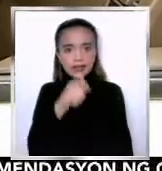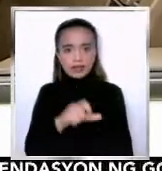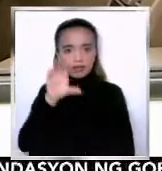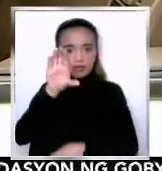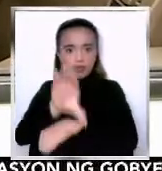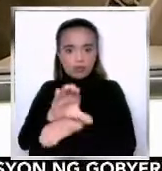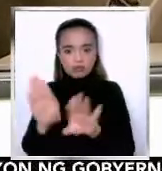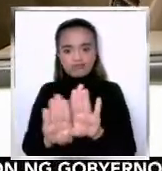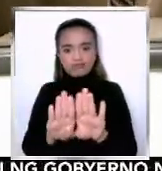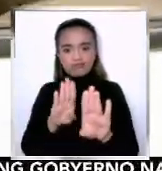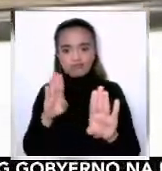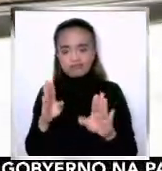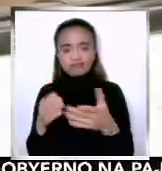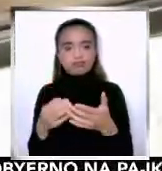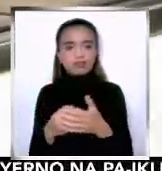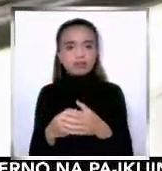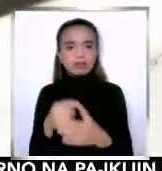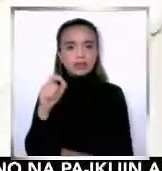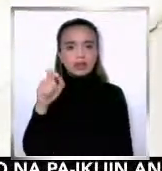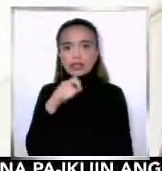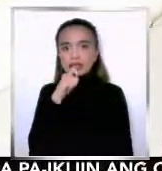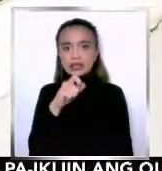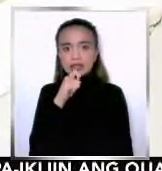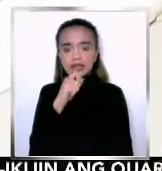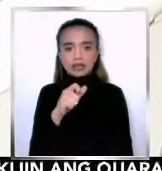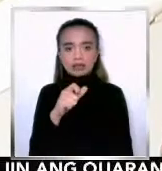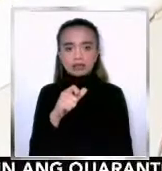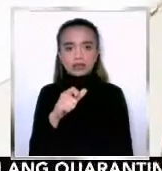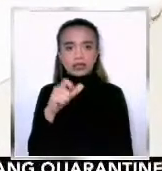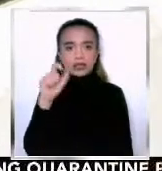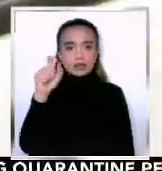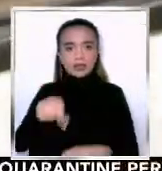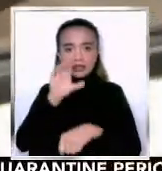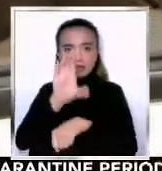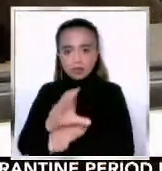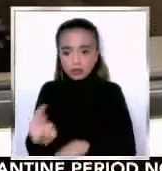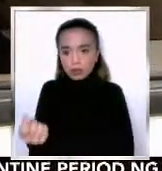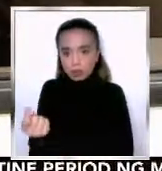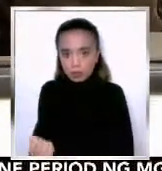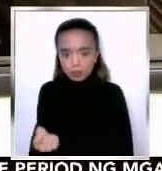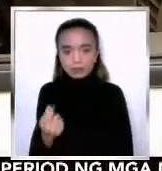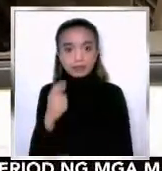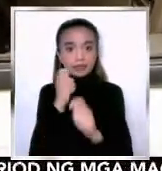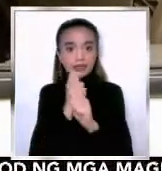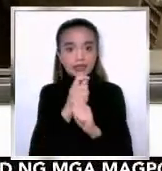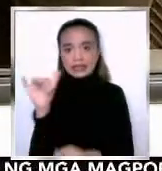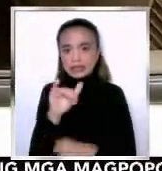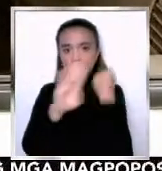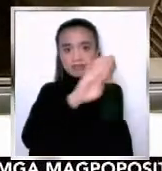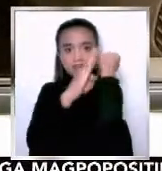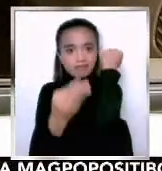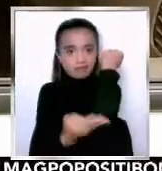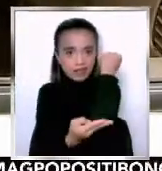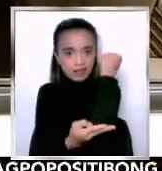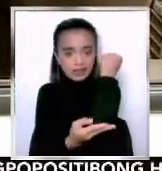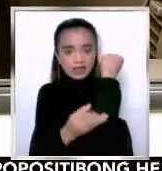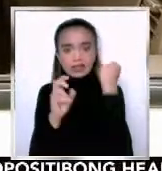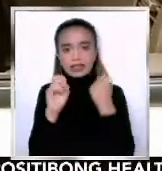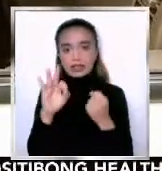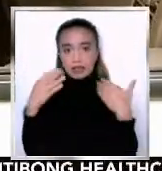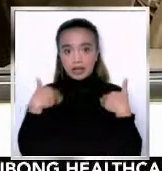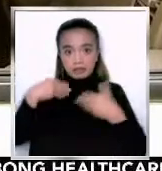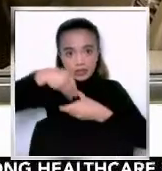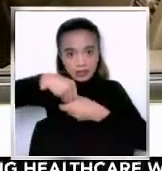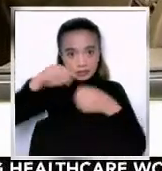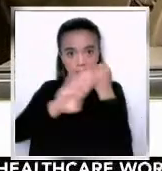obligahin na buksan yung inyong glove compartment o yung trunk. Maging yung bag, kung meron kayong bag sa loob ng inyong sasakyan, hindi rin kayo